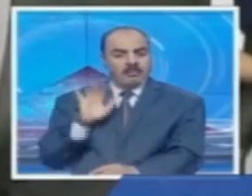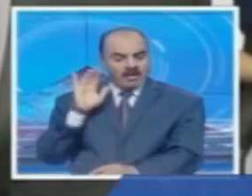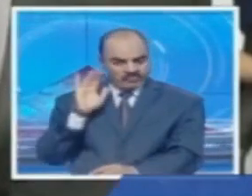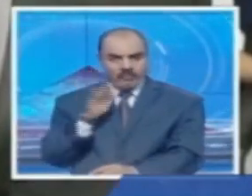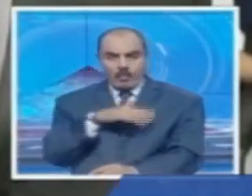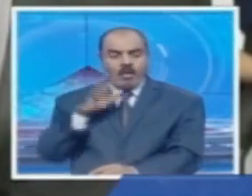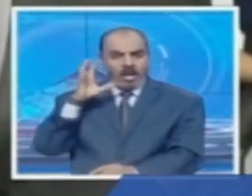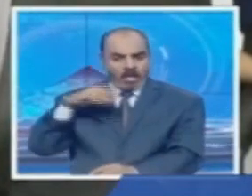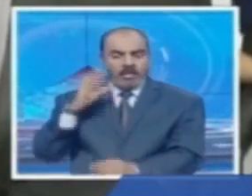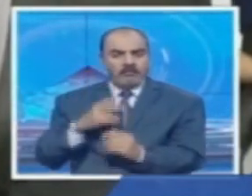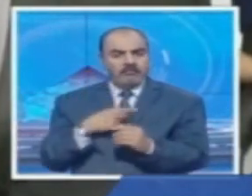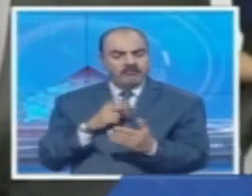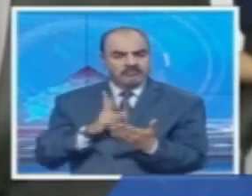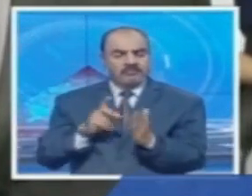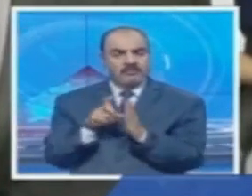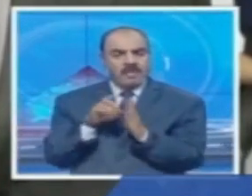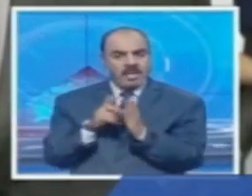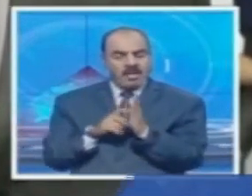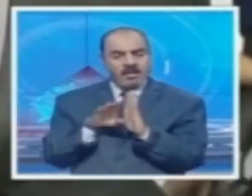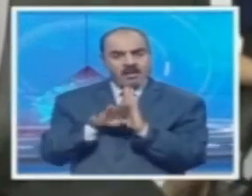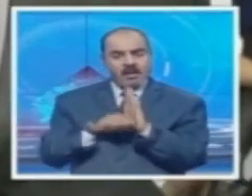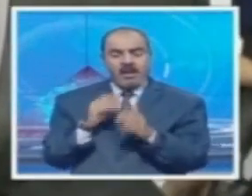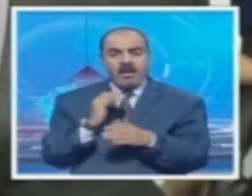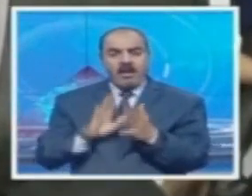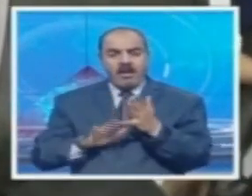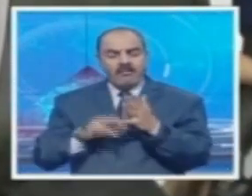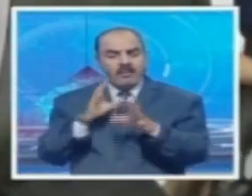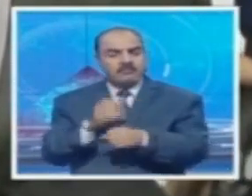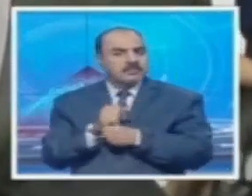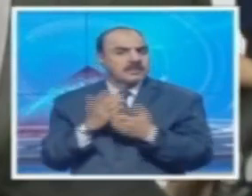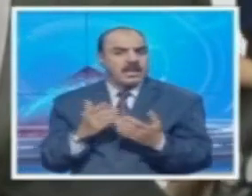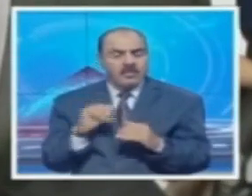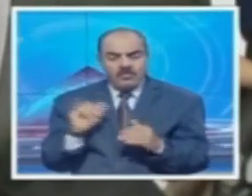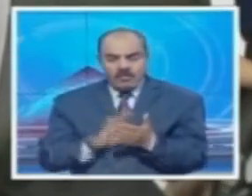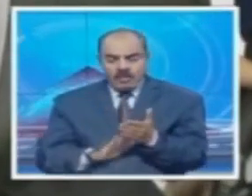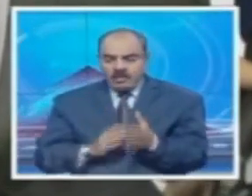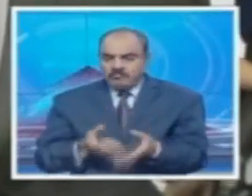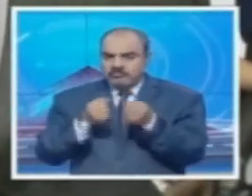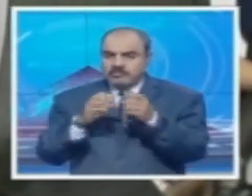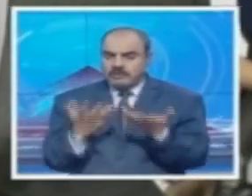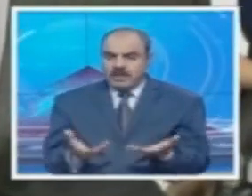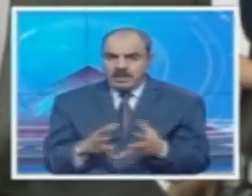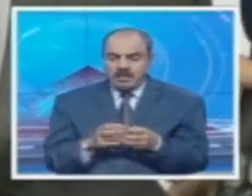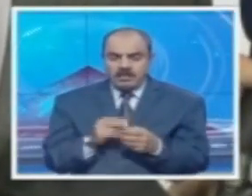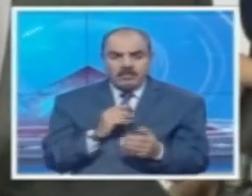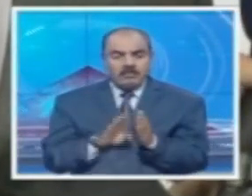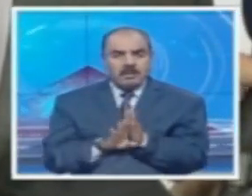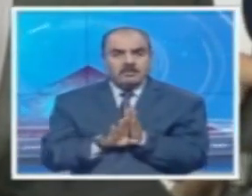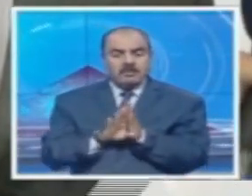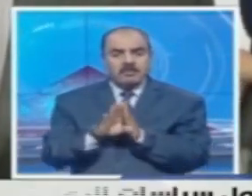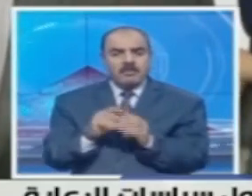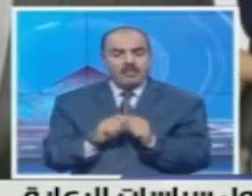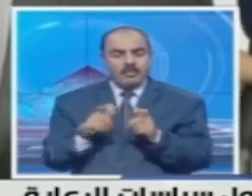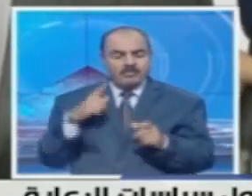جماعي لإقرار حقوق الأطفال والأولى بالرعاية في هذه المرحلة الحرجة التي بتلقي بأثرها على